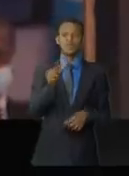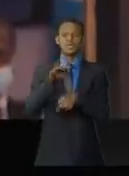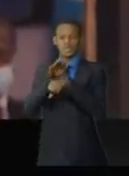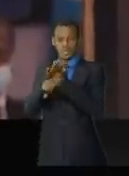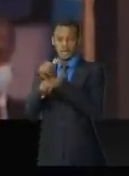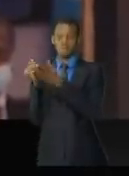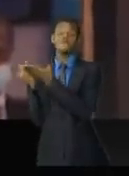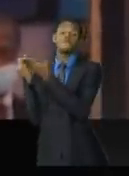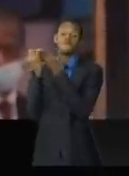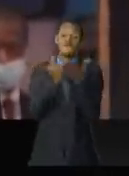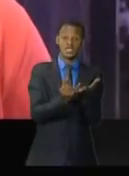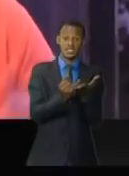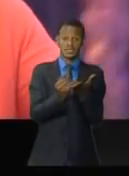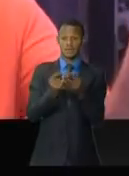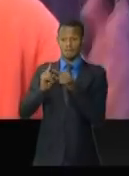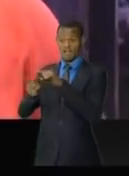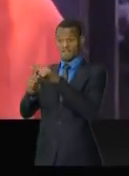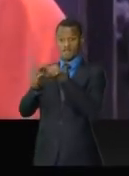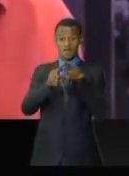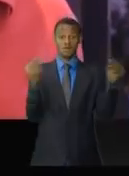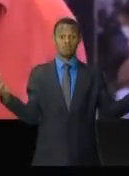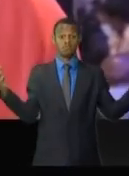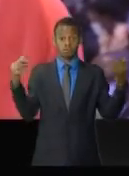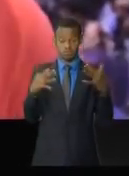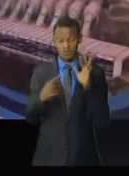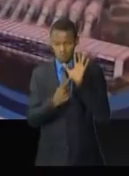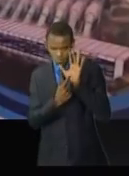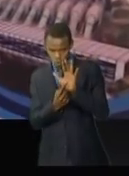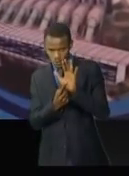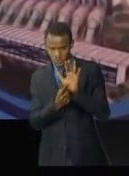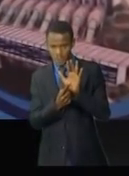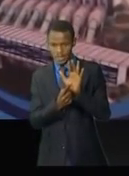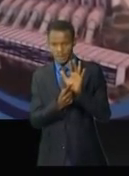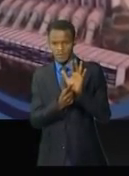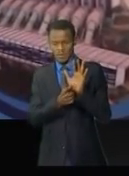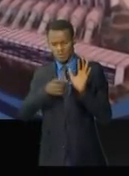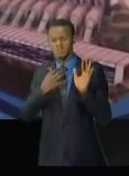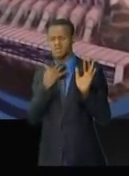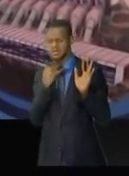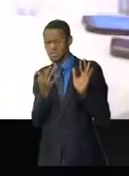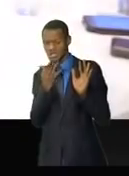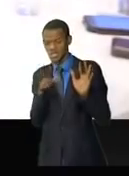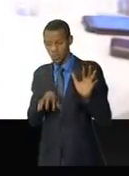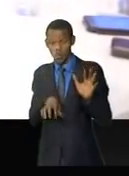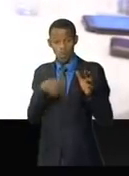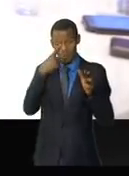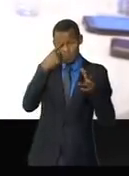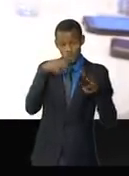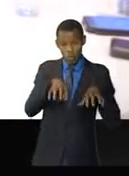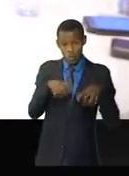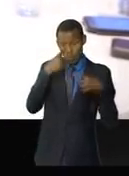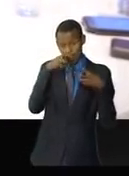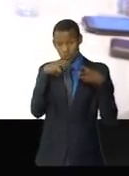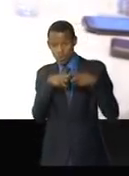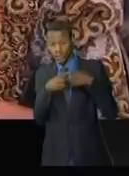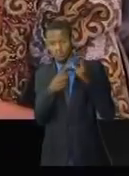ces géants potentiels, ce qui va aider la RDC à se hisser au niveau du leader international. Le vice-premier ministre